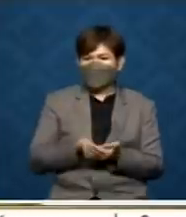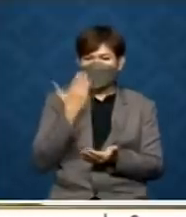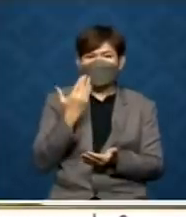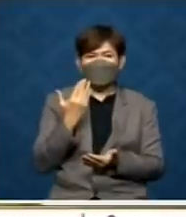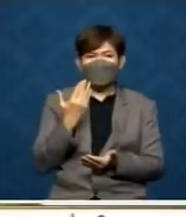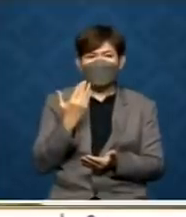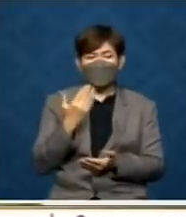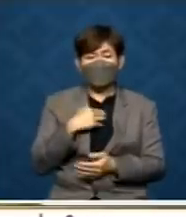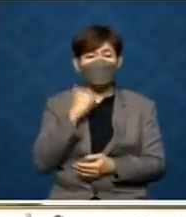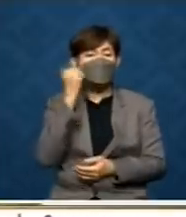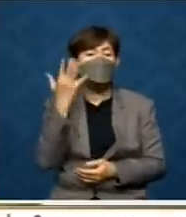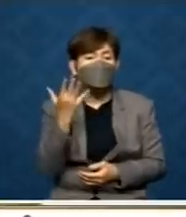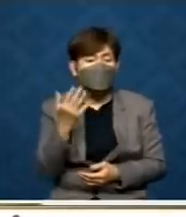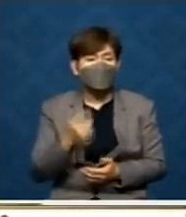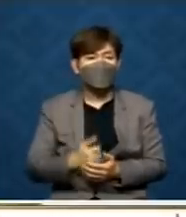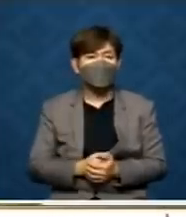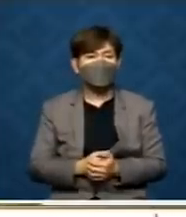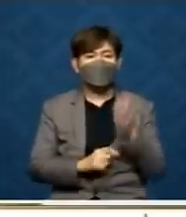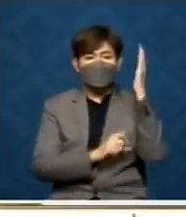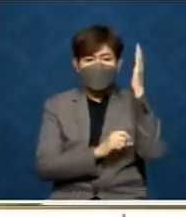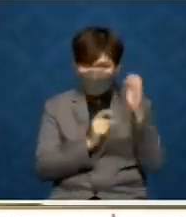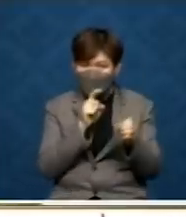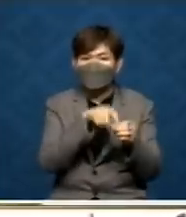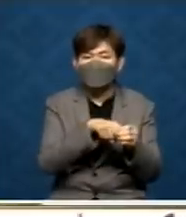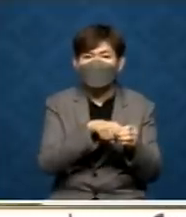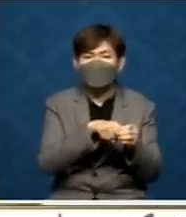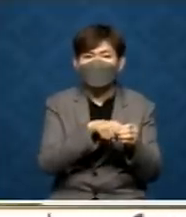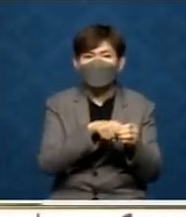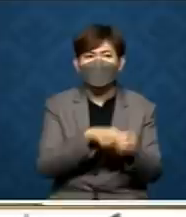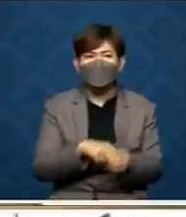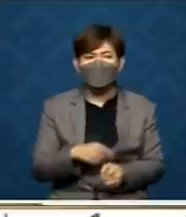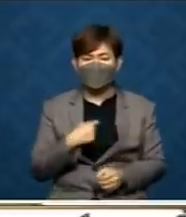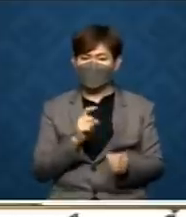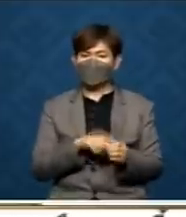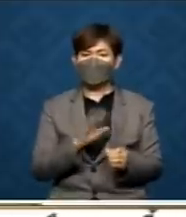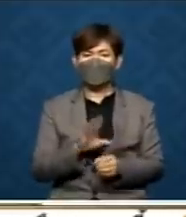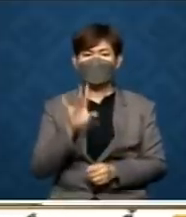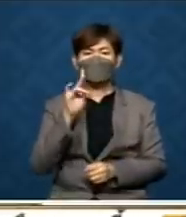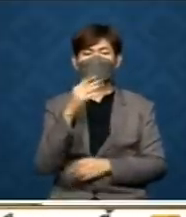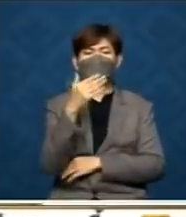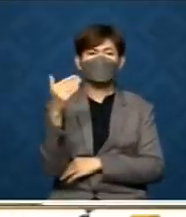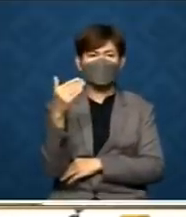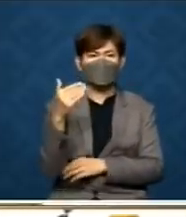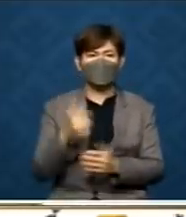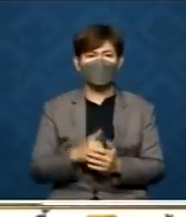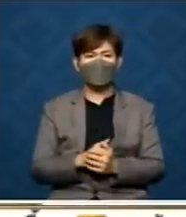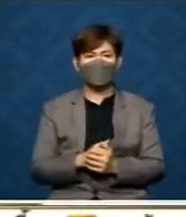ไม่อายเขาสิงคโปร์เขายังเข้าก็ที่ไม่เข้าเขตประเทศเท่านั้นก็เอาล่ะไอ้